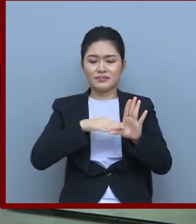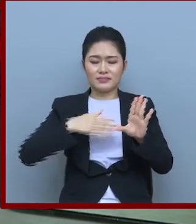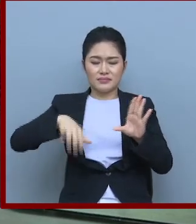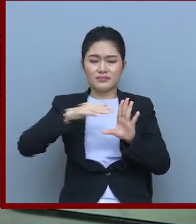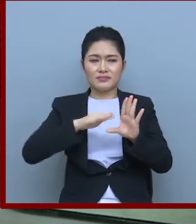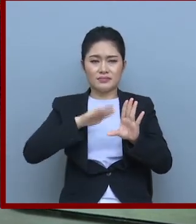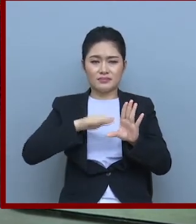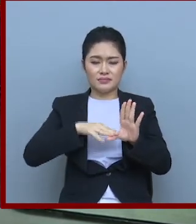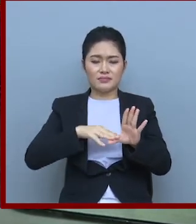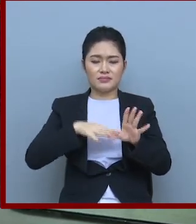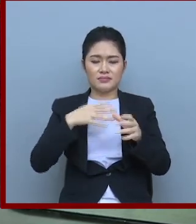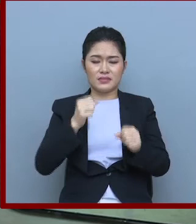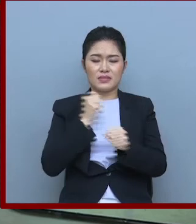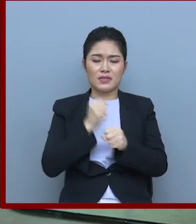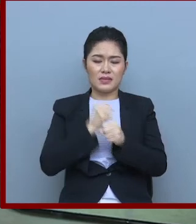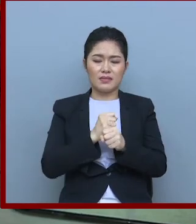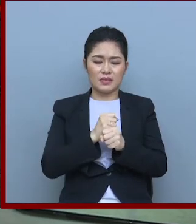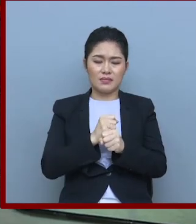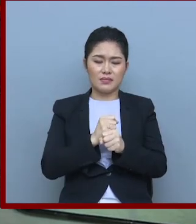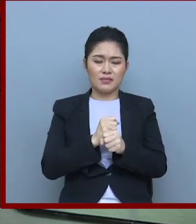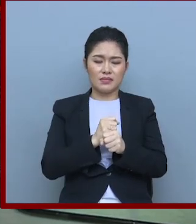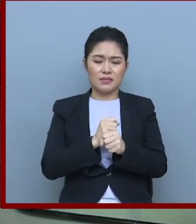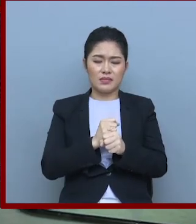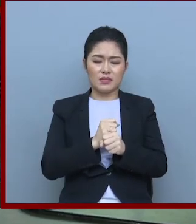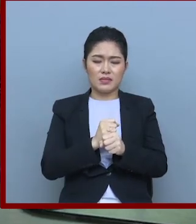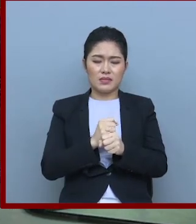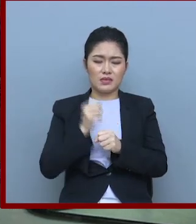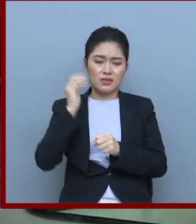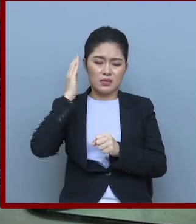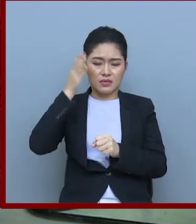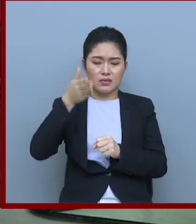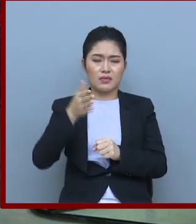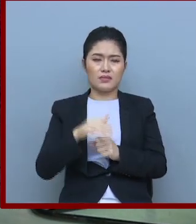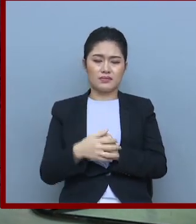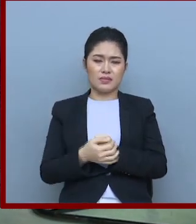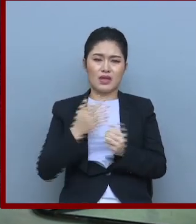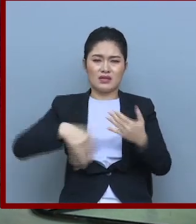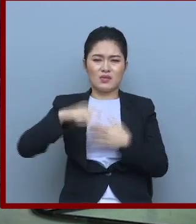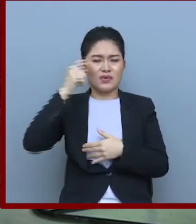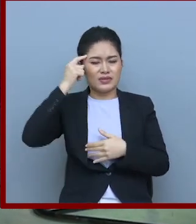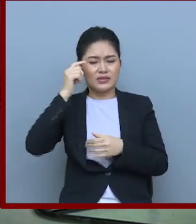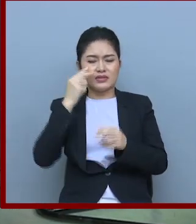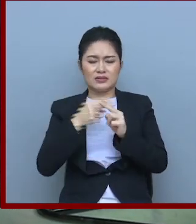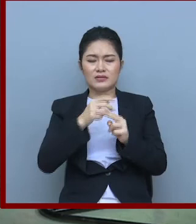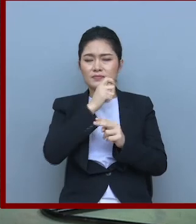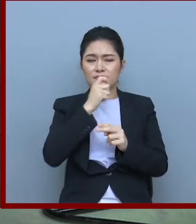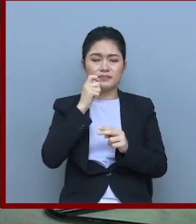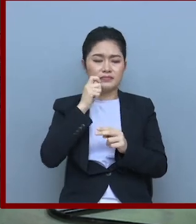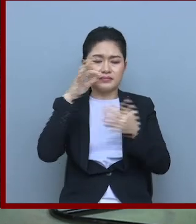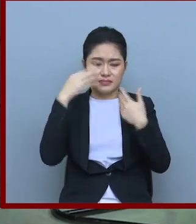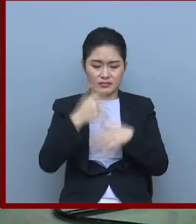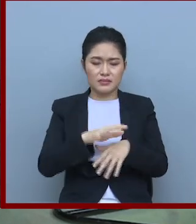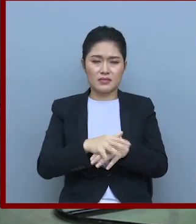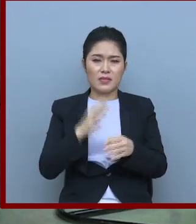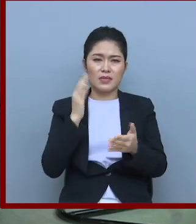ครับแล้วเราจะมาทำการเวิร์กช็อปเนี่ยในบทเรียนต่อไปขอให้ทุกคนเนี่ยได้ account ของ